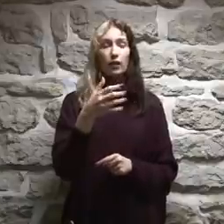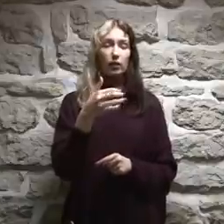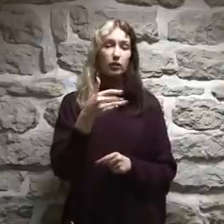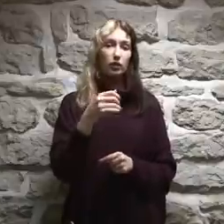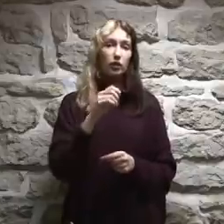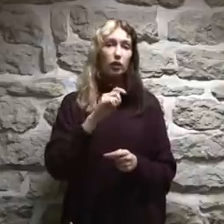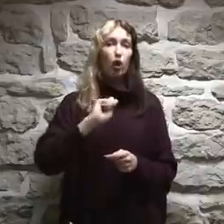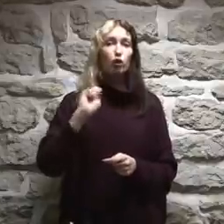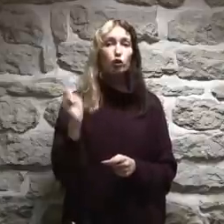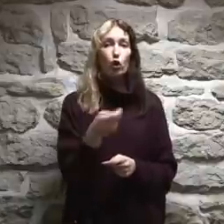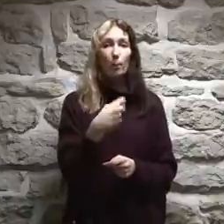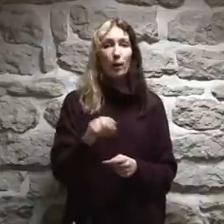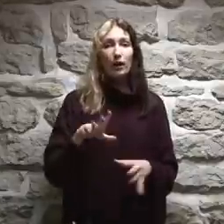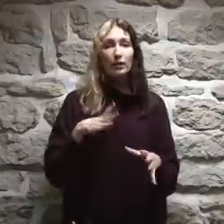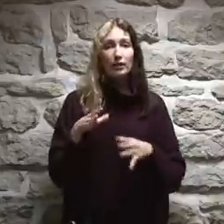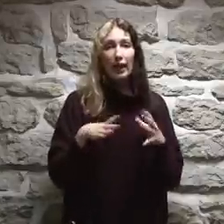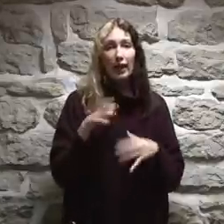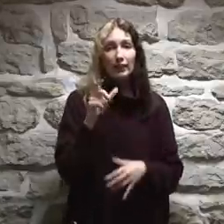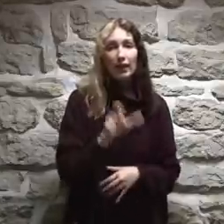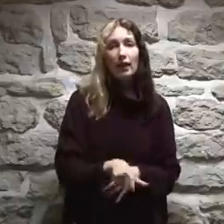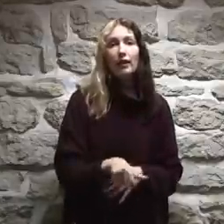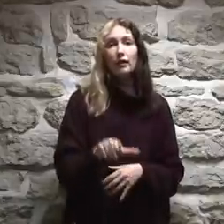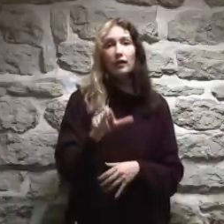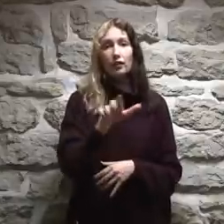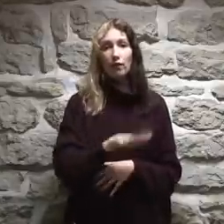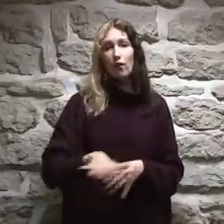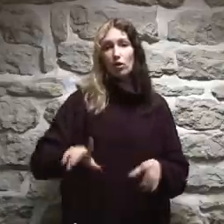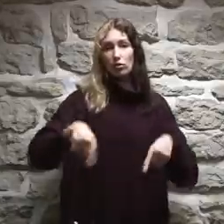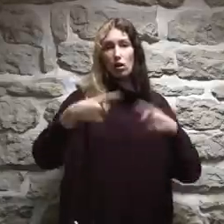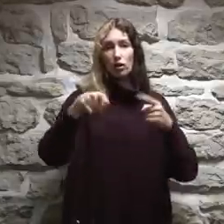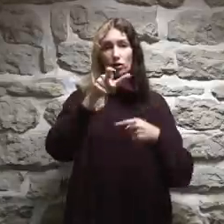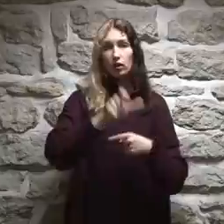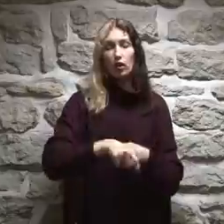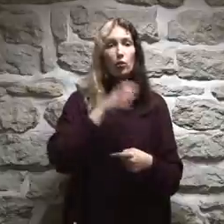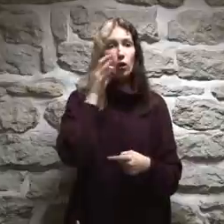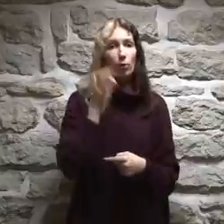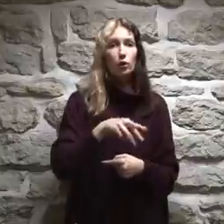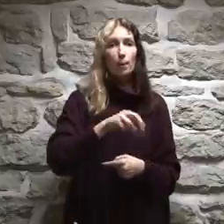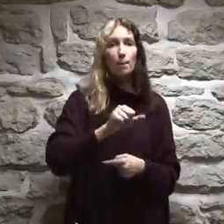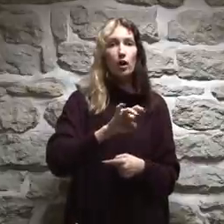sulgpallitreeneri ja valdkonna arendaja kogemusega.